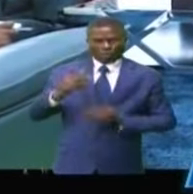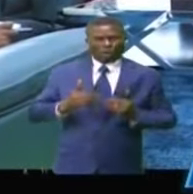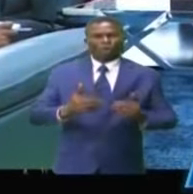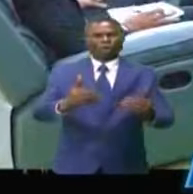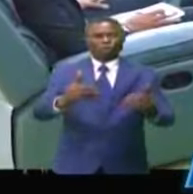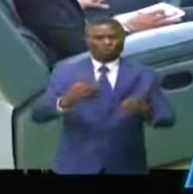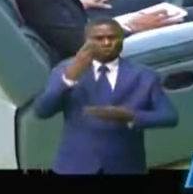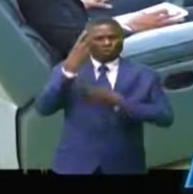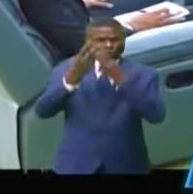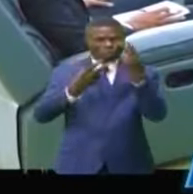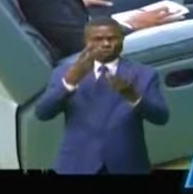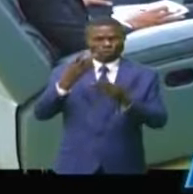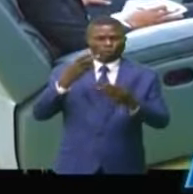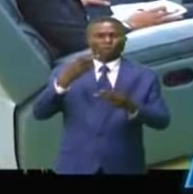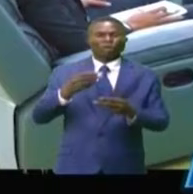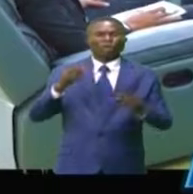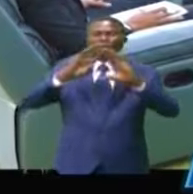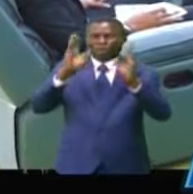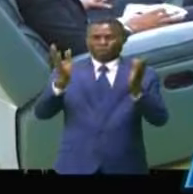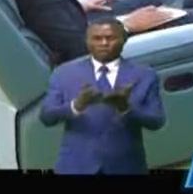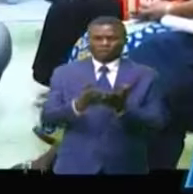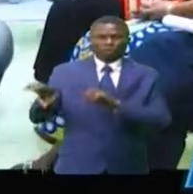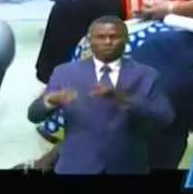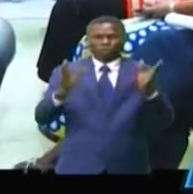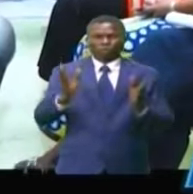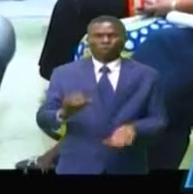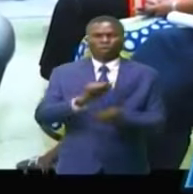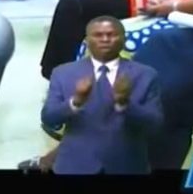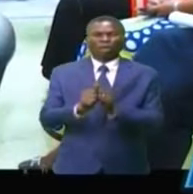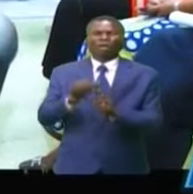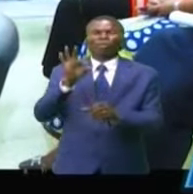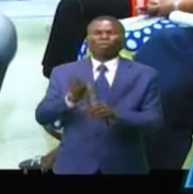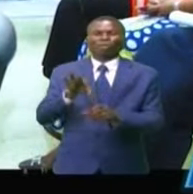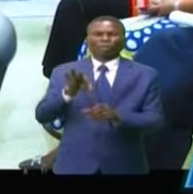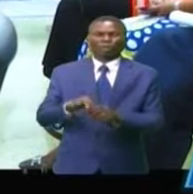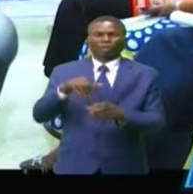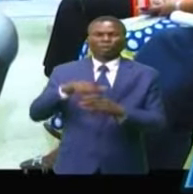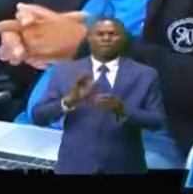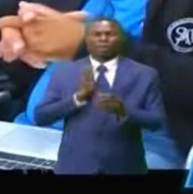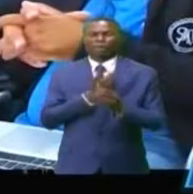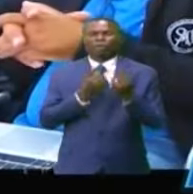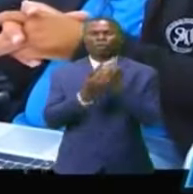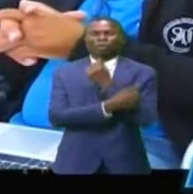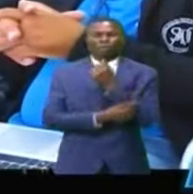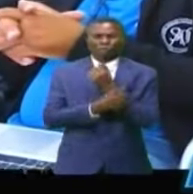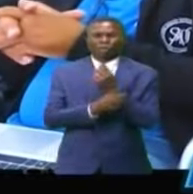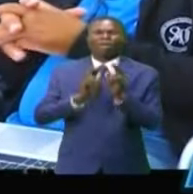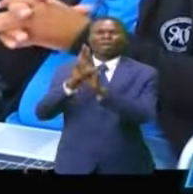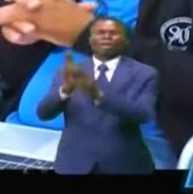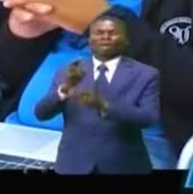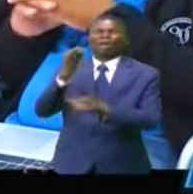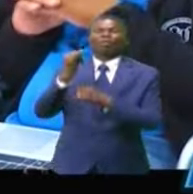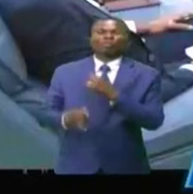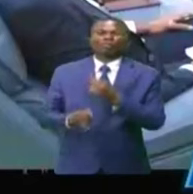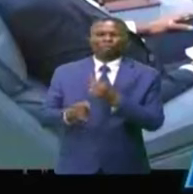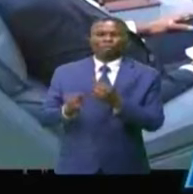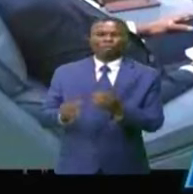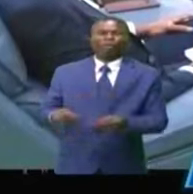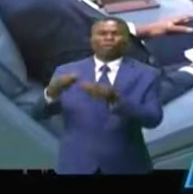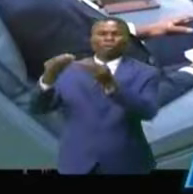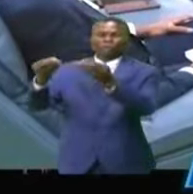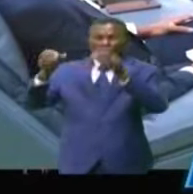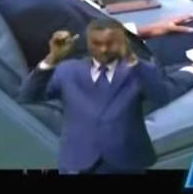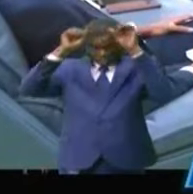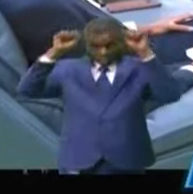poursuivre ses visites auprès de tous les acteurs du processus électoral dans notre pays. Le rapport final sera remis